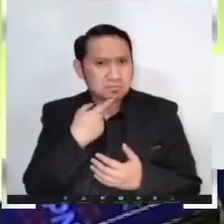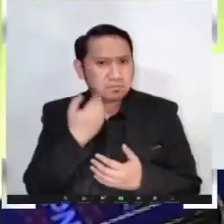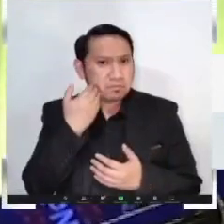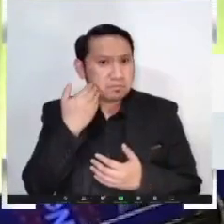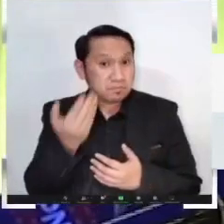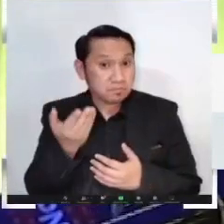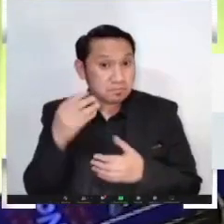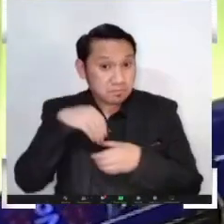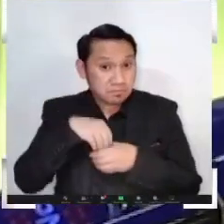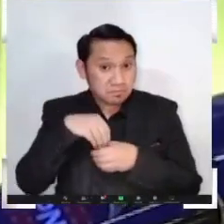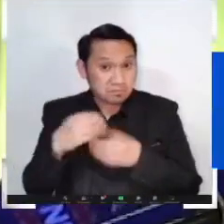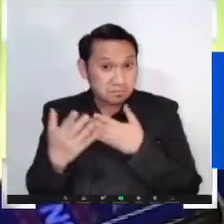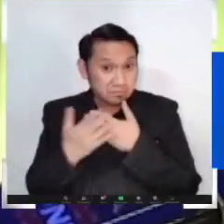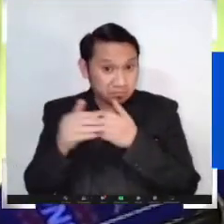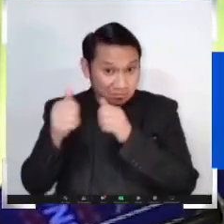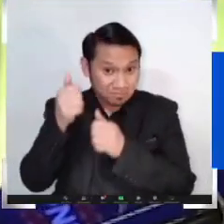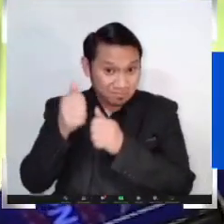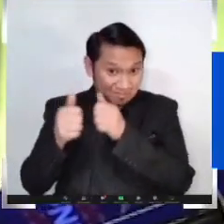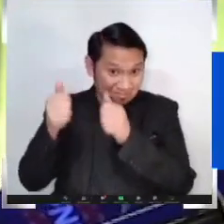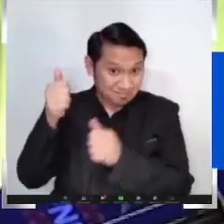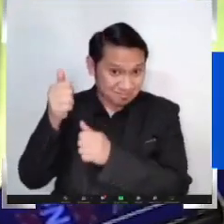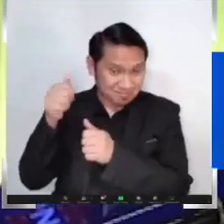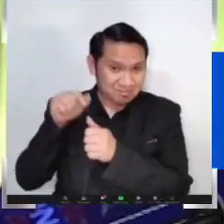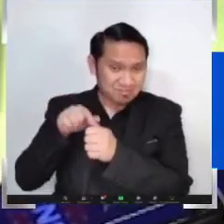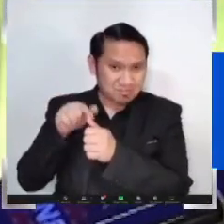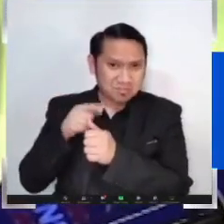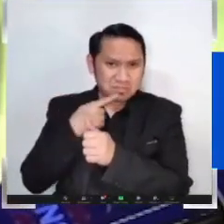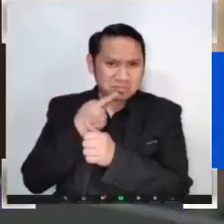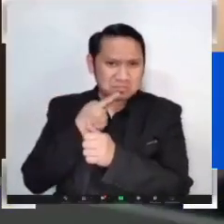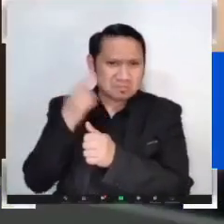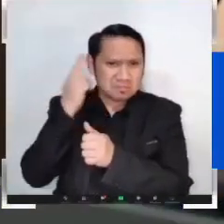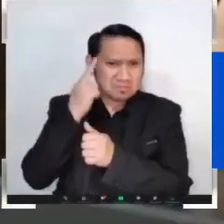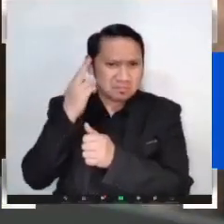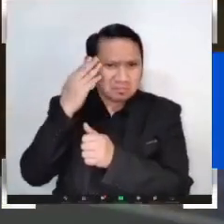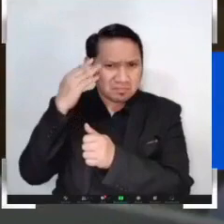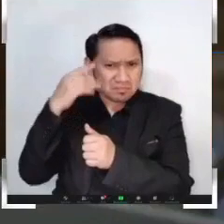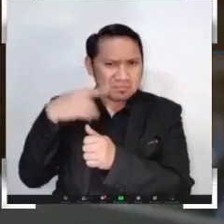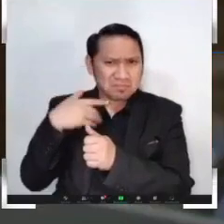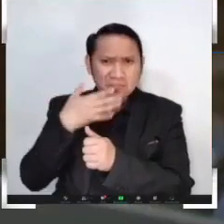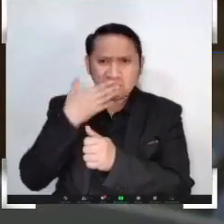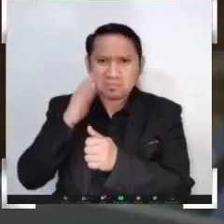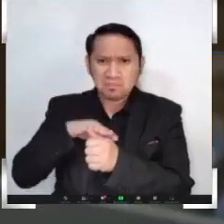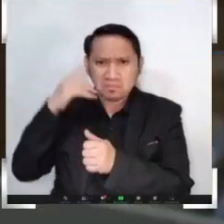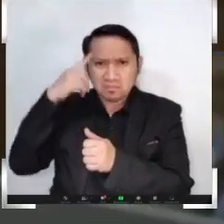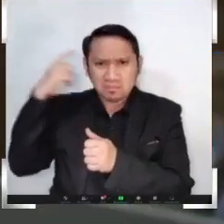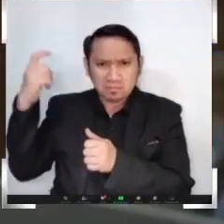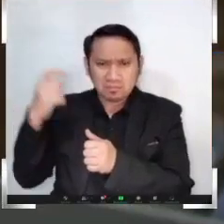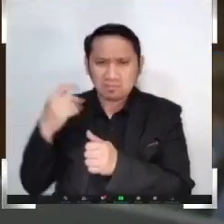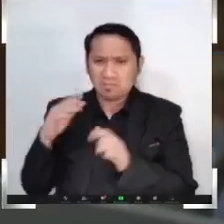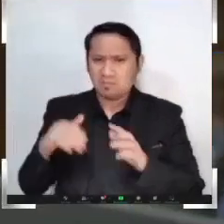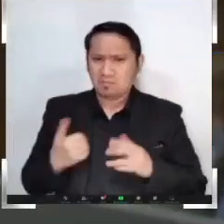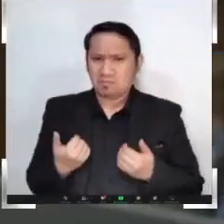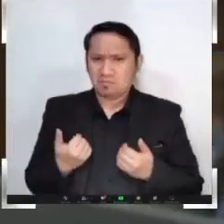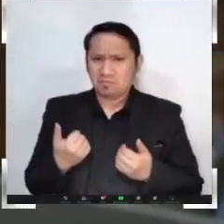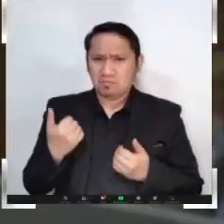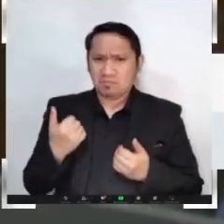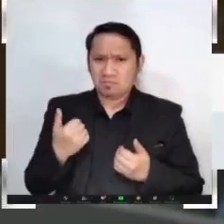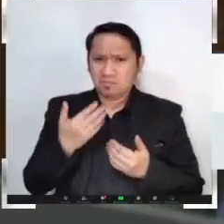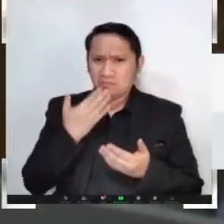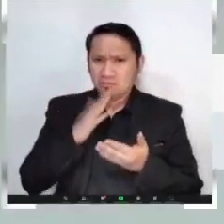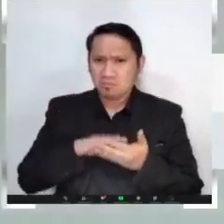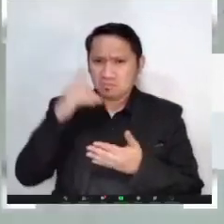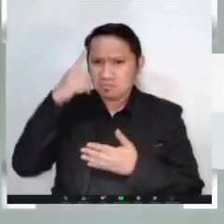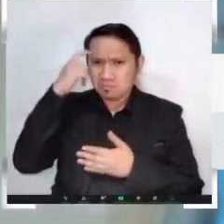ka mababangungot ng tanghaling tapat, diba? Humiling na rin daw ang DOJ sa forensic pathologist na si Dr.